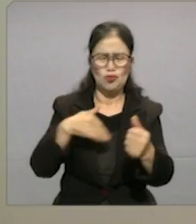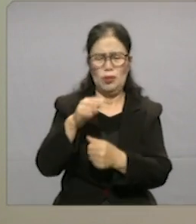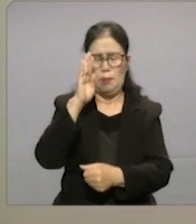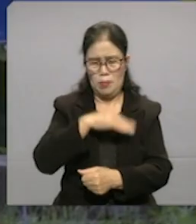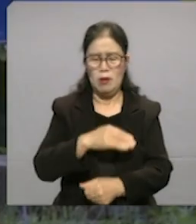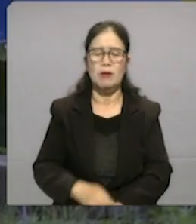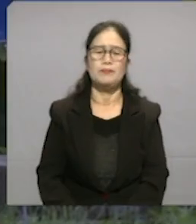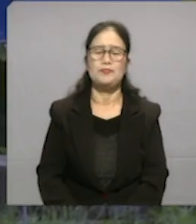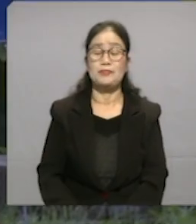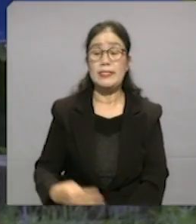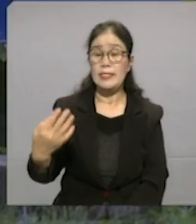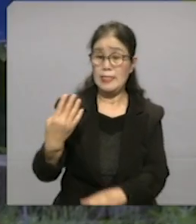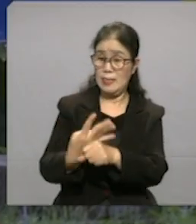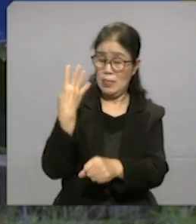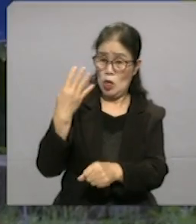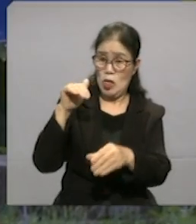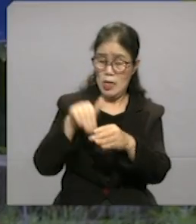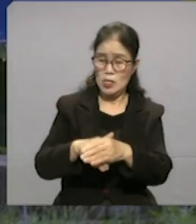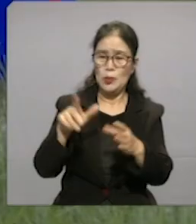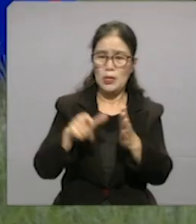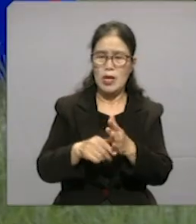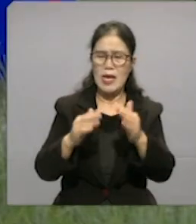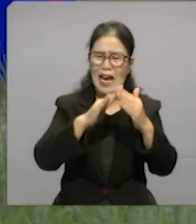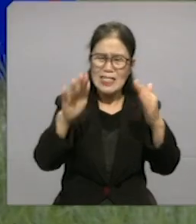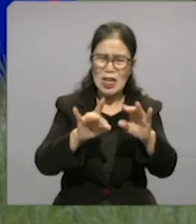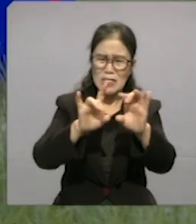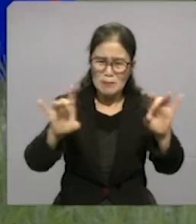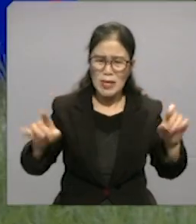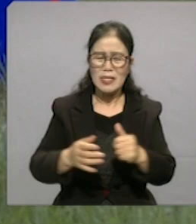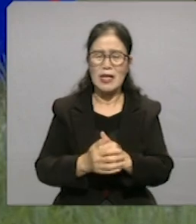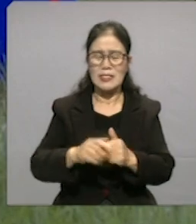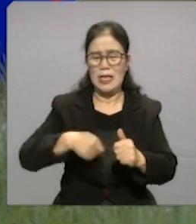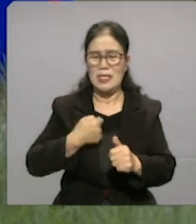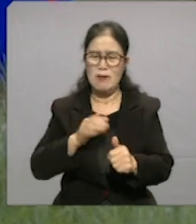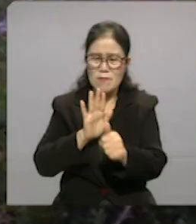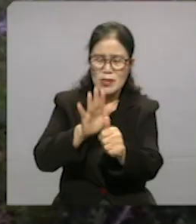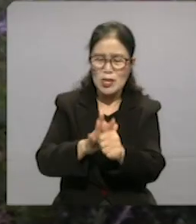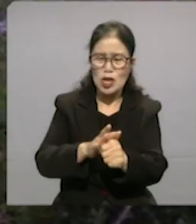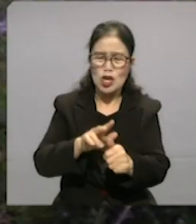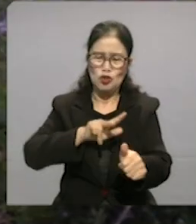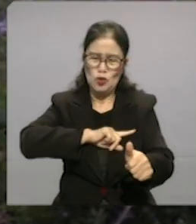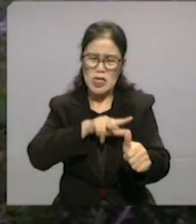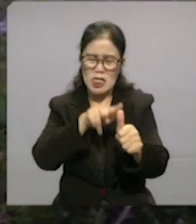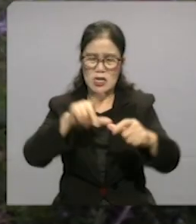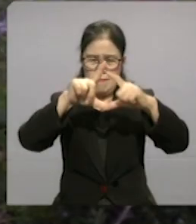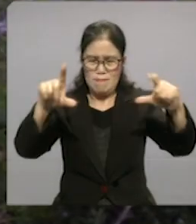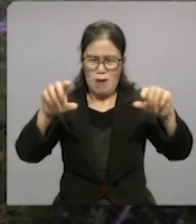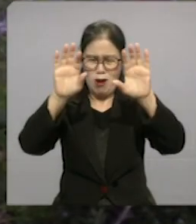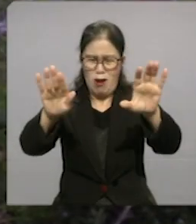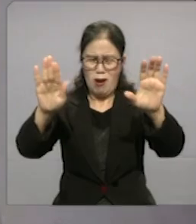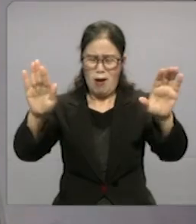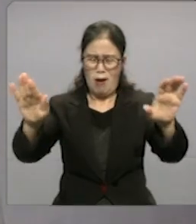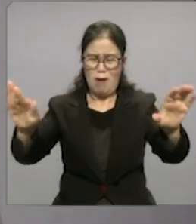같습니다 지난 2020년 대선 당시에는 각 가정 집마다 자신들이 지지하는 후보의 이름이 적힌 표지판이 수도